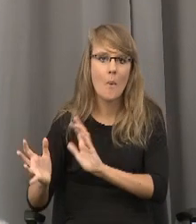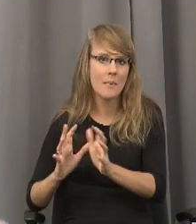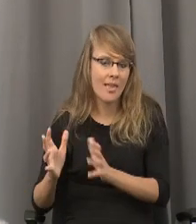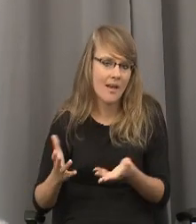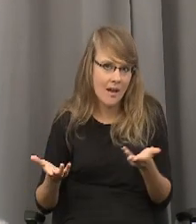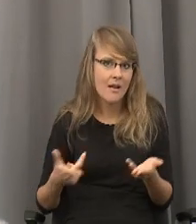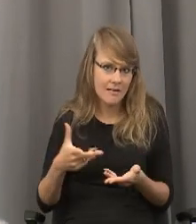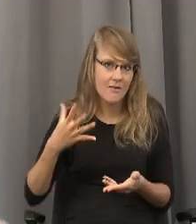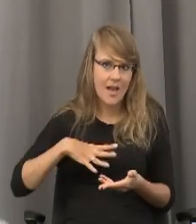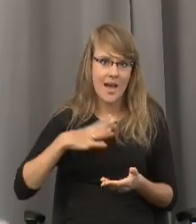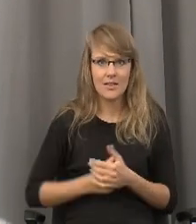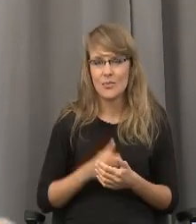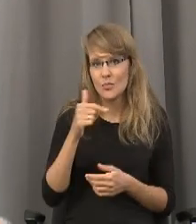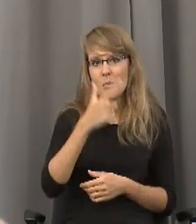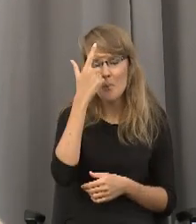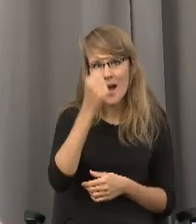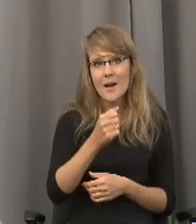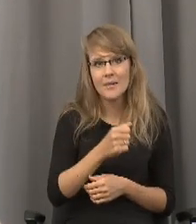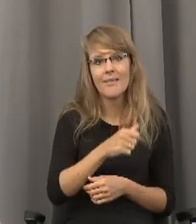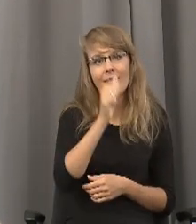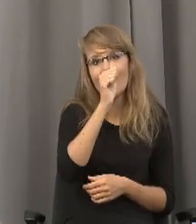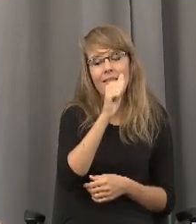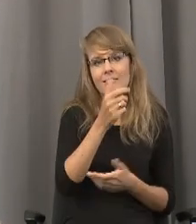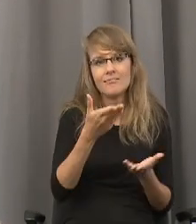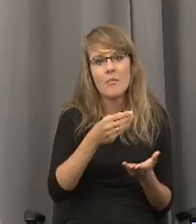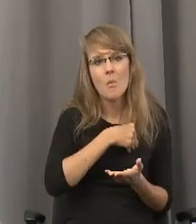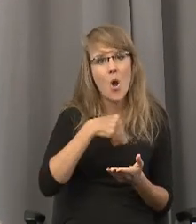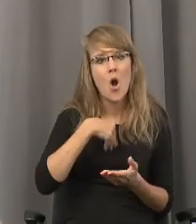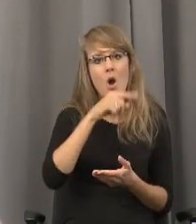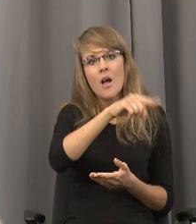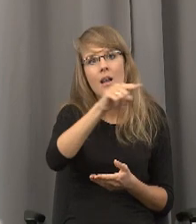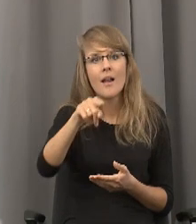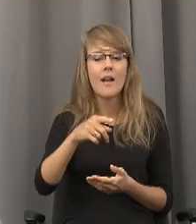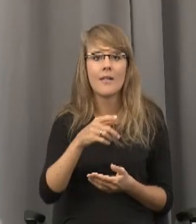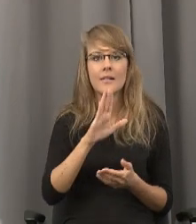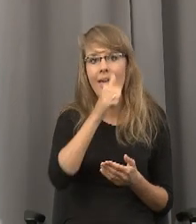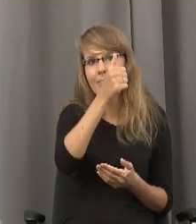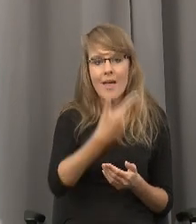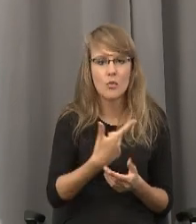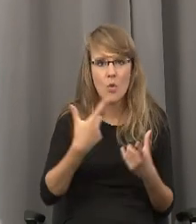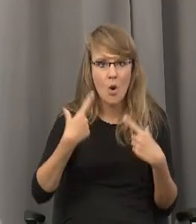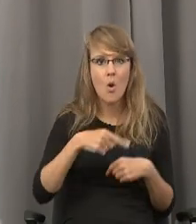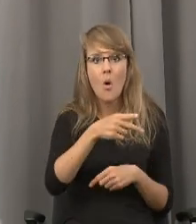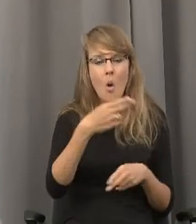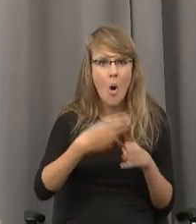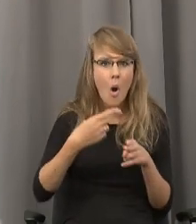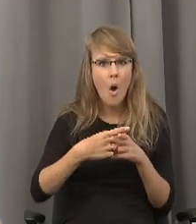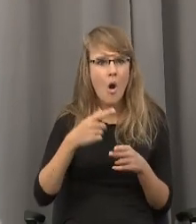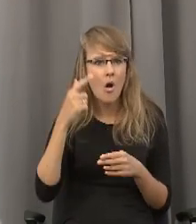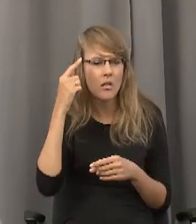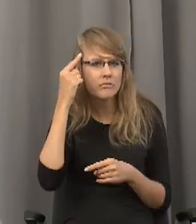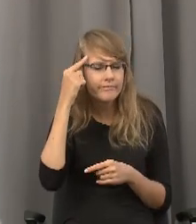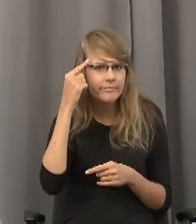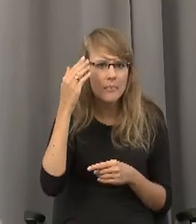trzeba bowiem, że statystycznie co drugi Polak, u którego zostanie zdiagnozowana któraś z chorób otępiennych, ma szansę na podjęcie